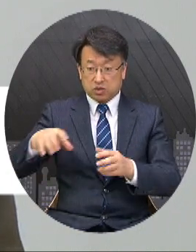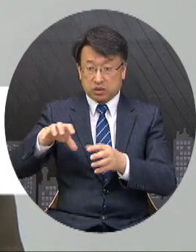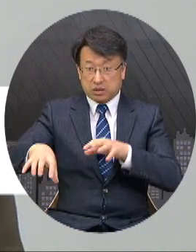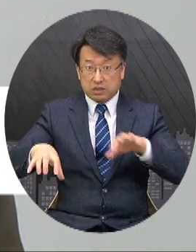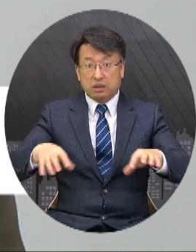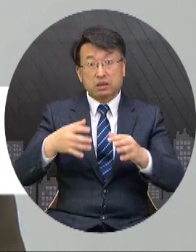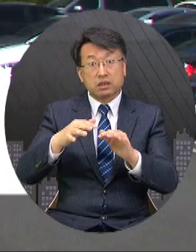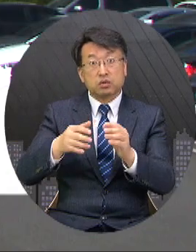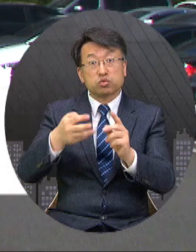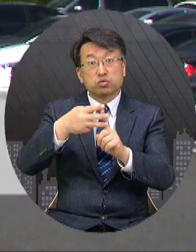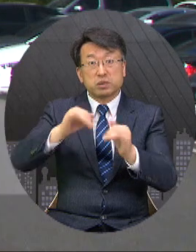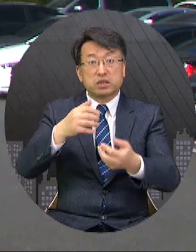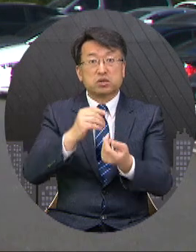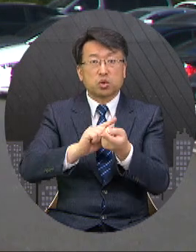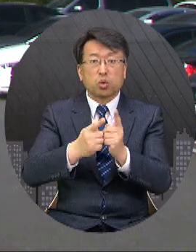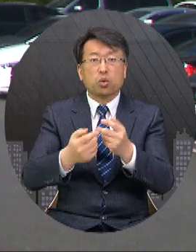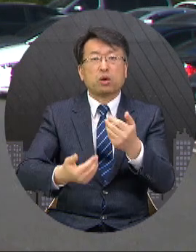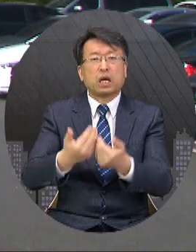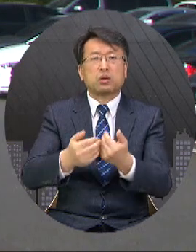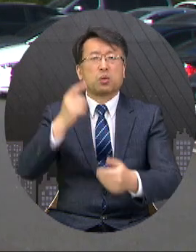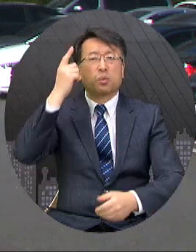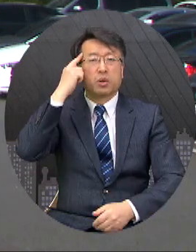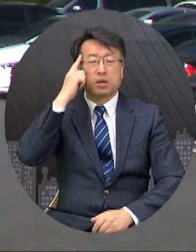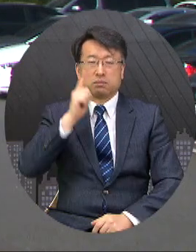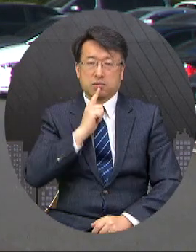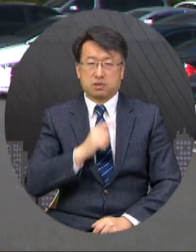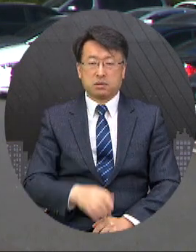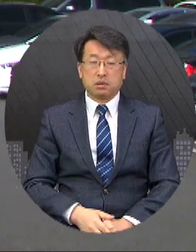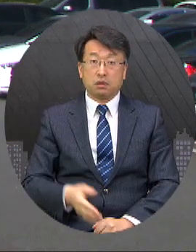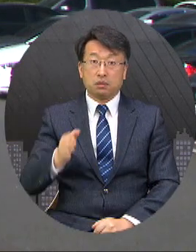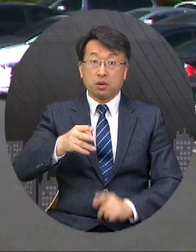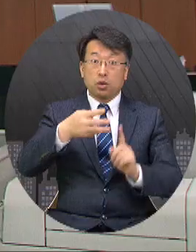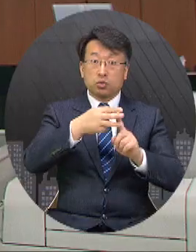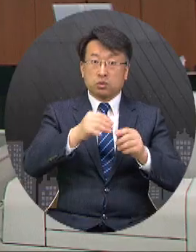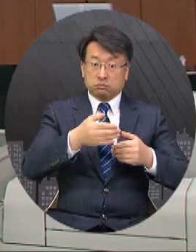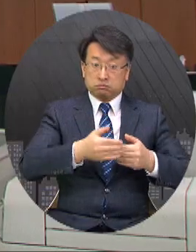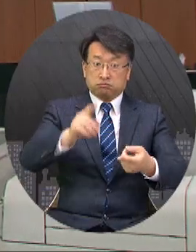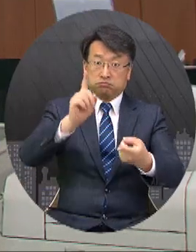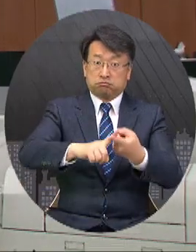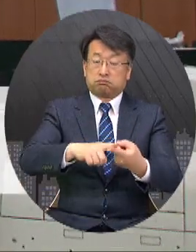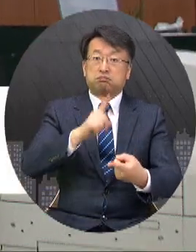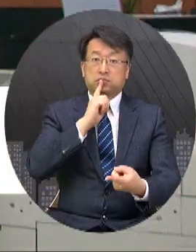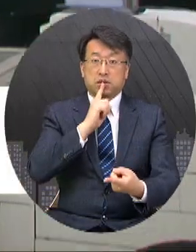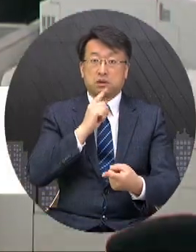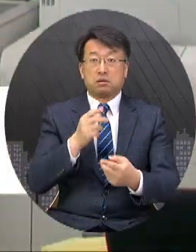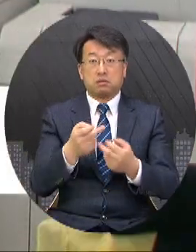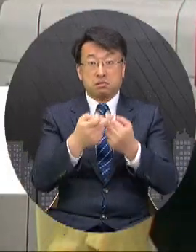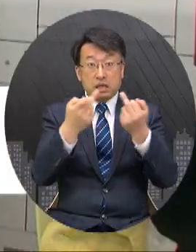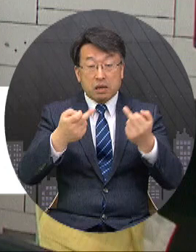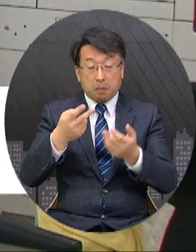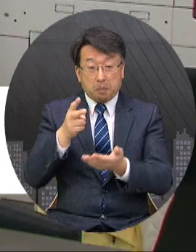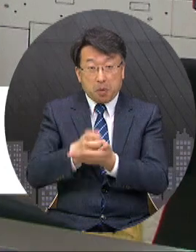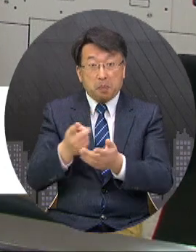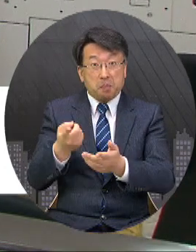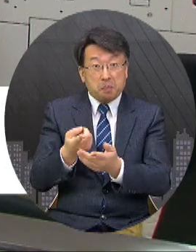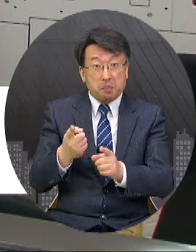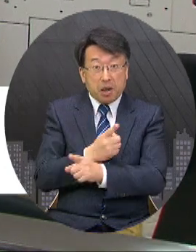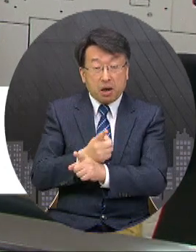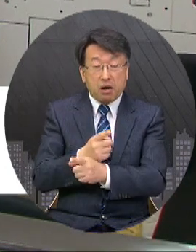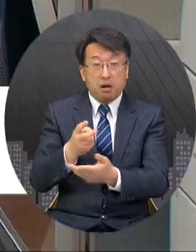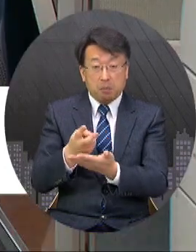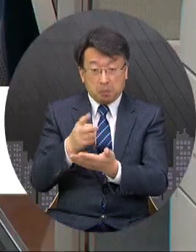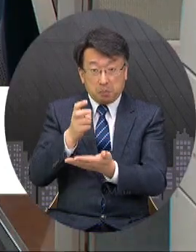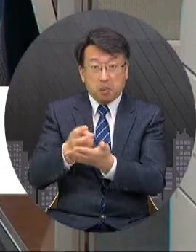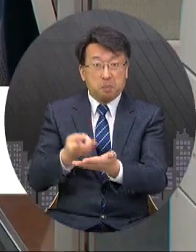갈등만 부추긴. 하지만 하동군의 사업 추진 의지는 확고합니다. 산림법 개정이 필요한 형제봉